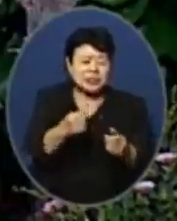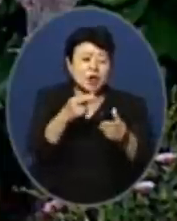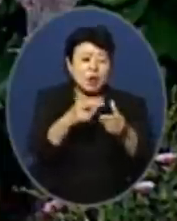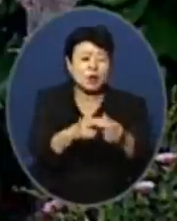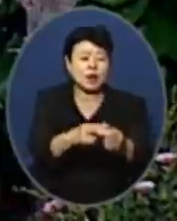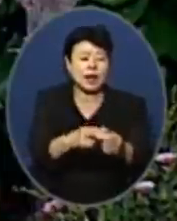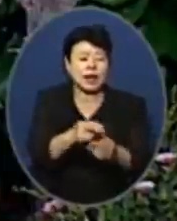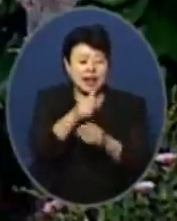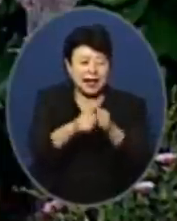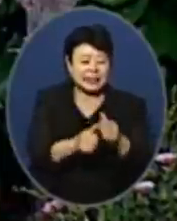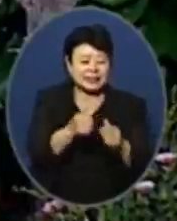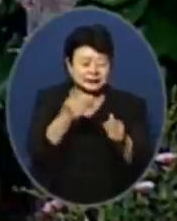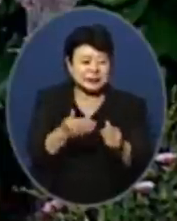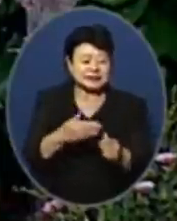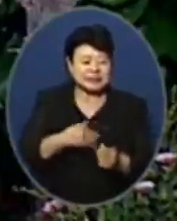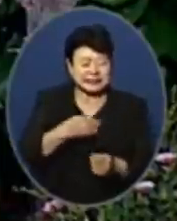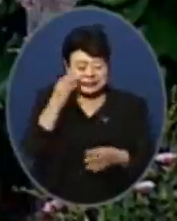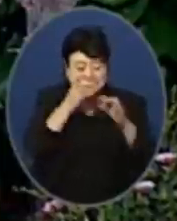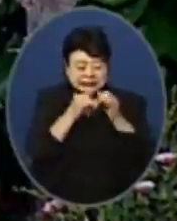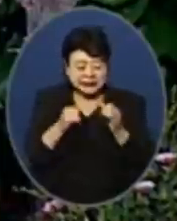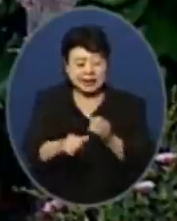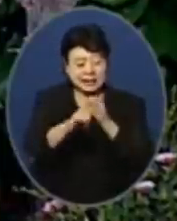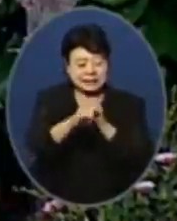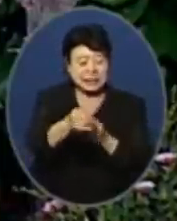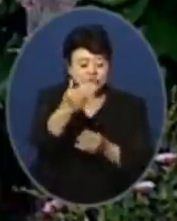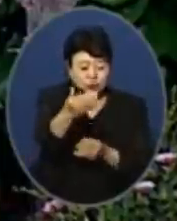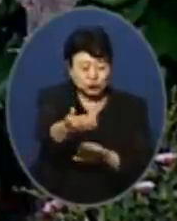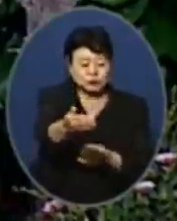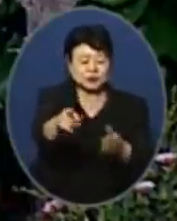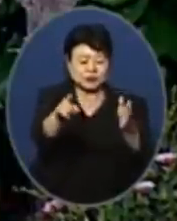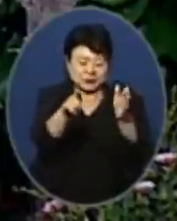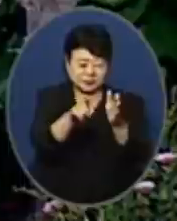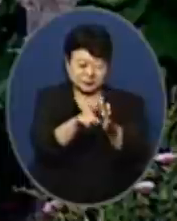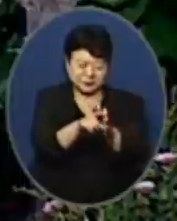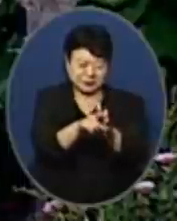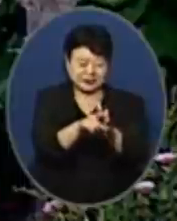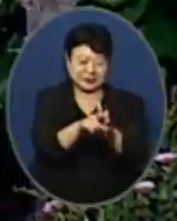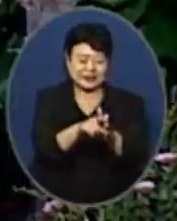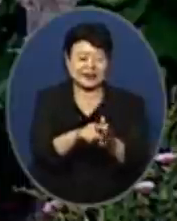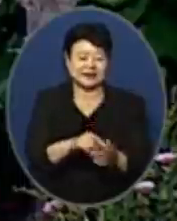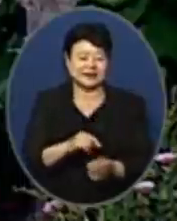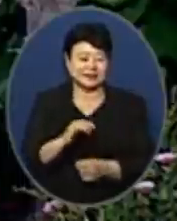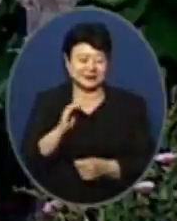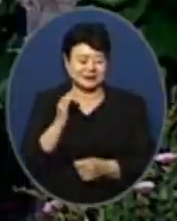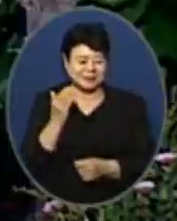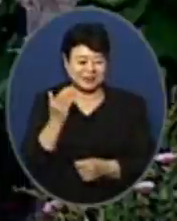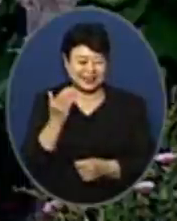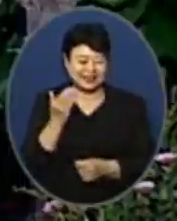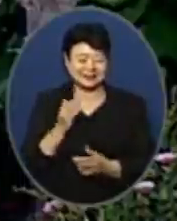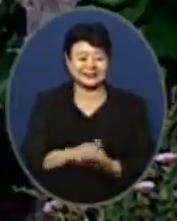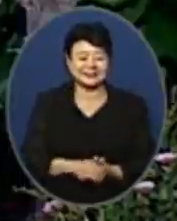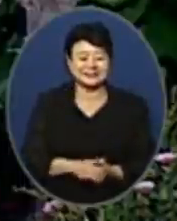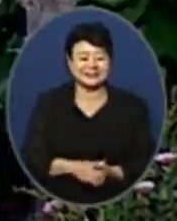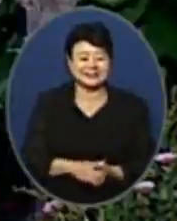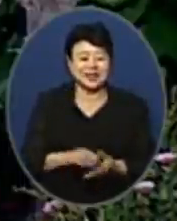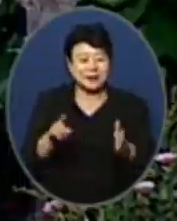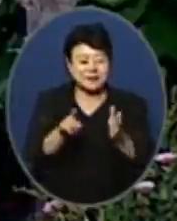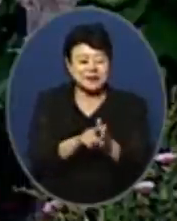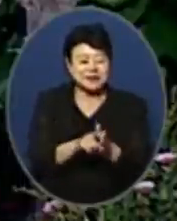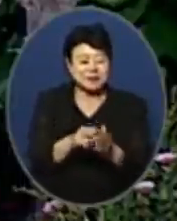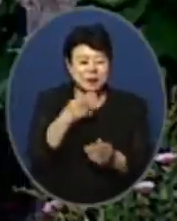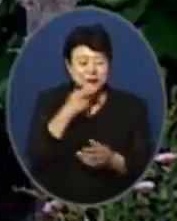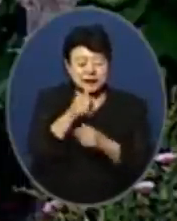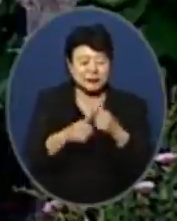것과 또한 그가 자기를 찾는 자들에게 상 주시는 이심을 믿어야 할지니라. 믿음